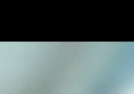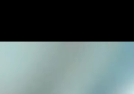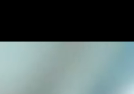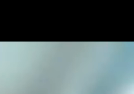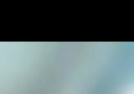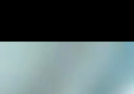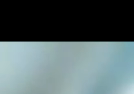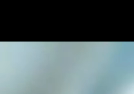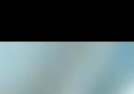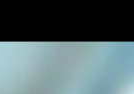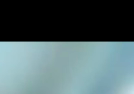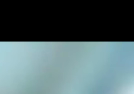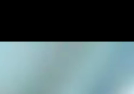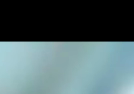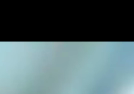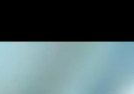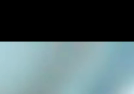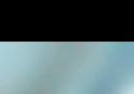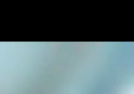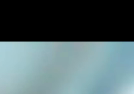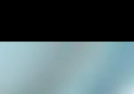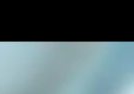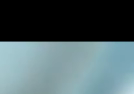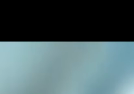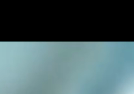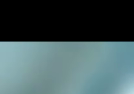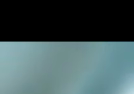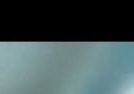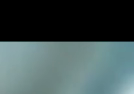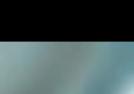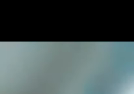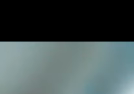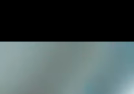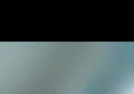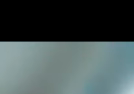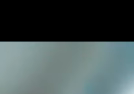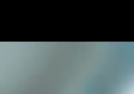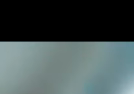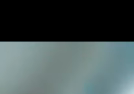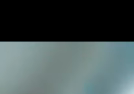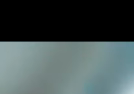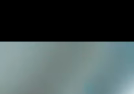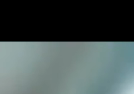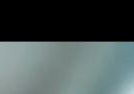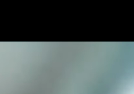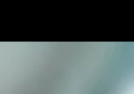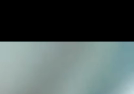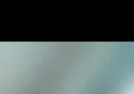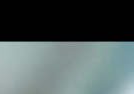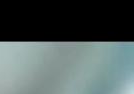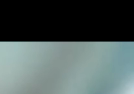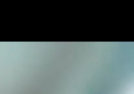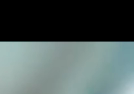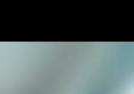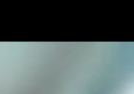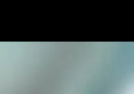Skal vi se... Og så kommer det angående ansvarliggjøring av leverandører og tjenester. Dere sier for vurdering I